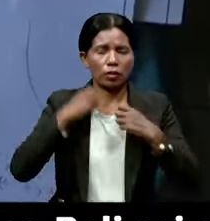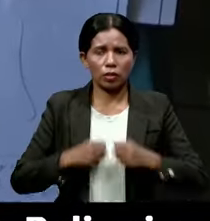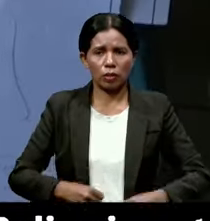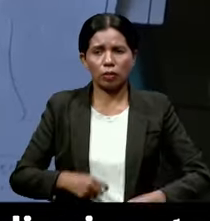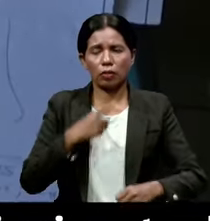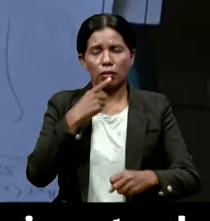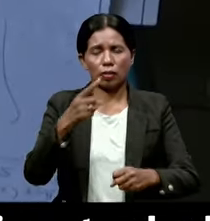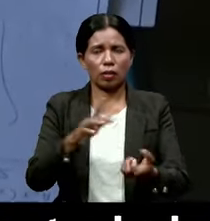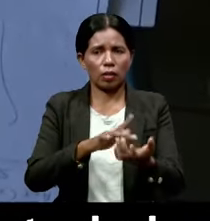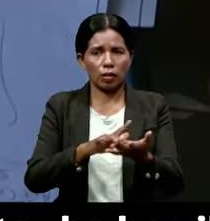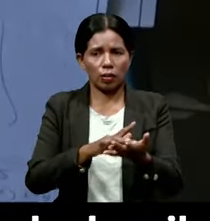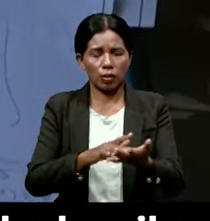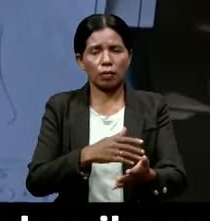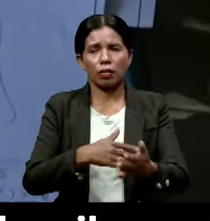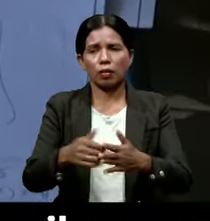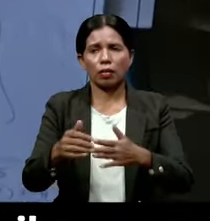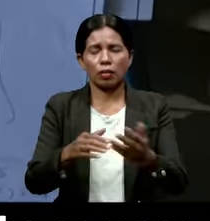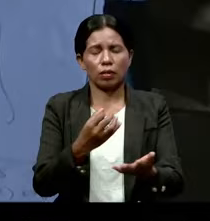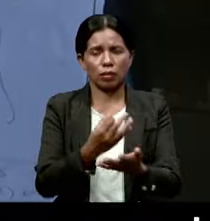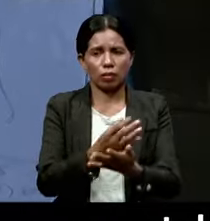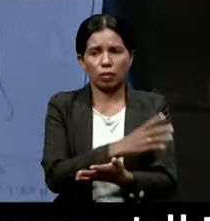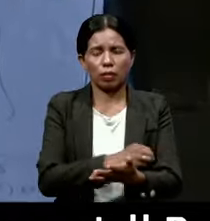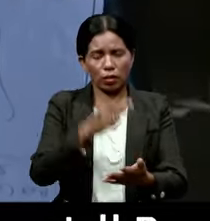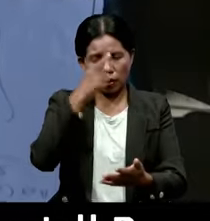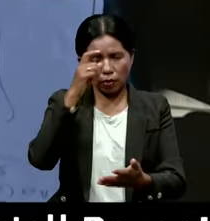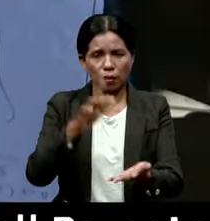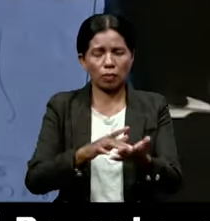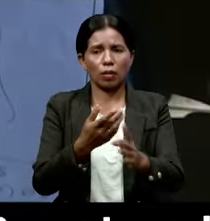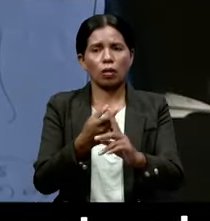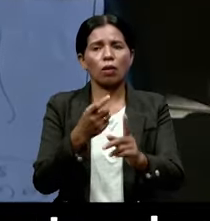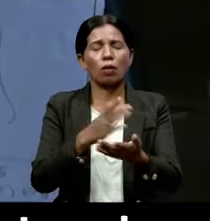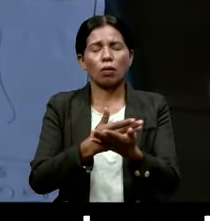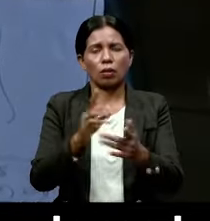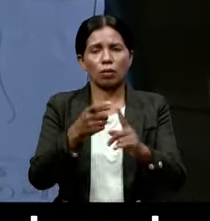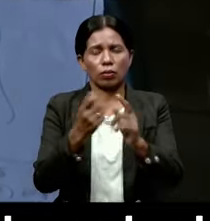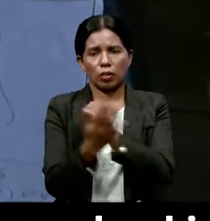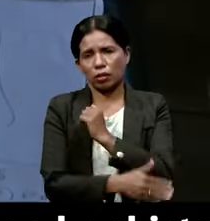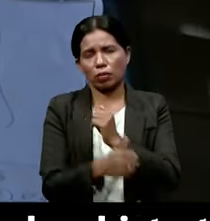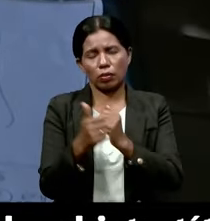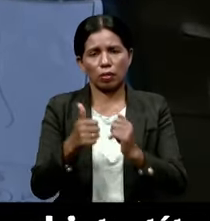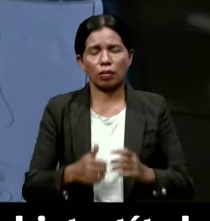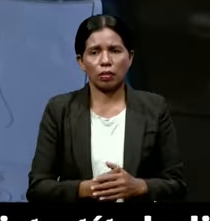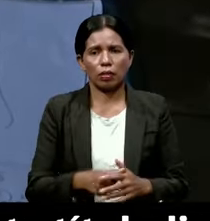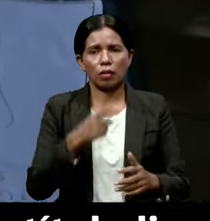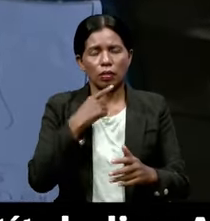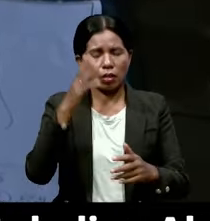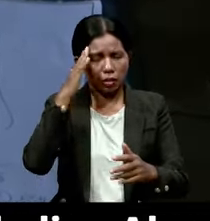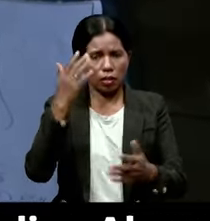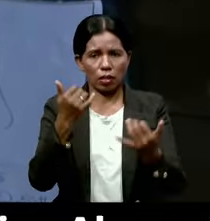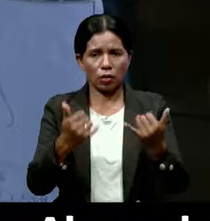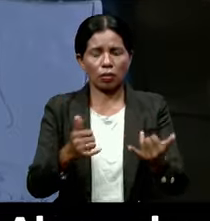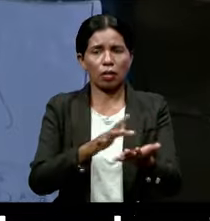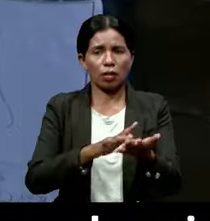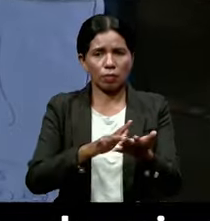hateten. Stok ai moruk ne depende ba supplier tamba ai moruk ne so sa husinação selu. Vidal de Jesus Mos reconhece daudau ne stok